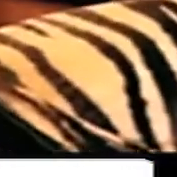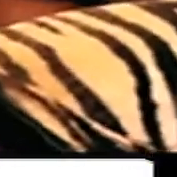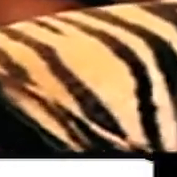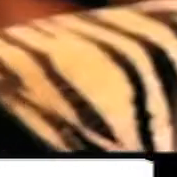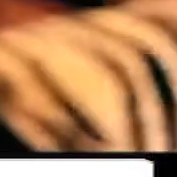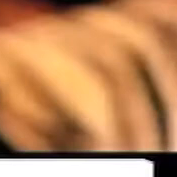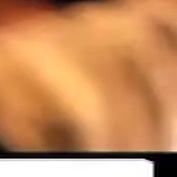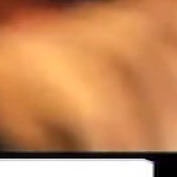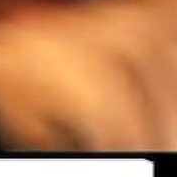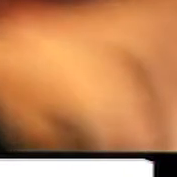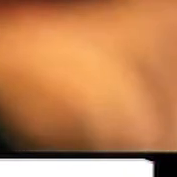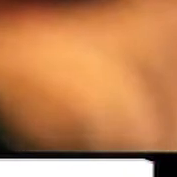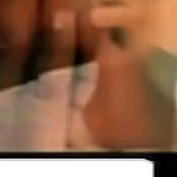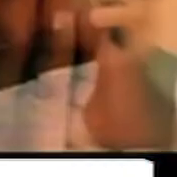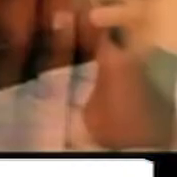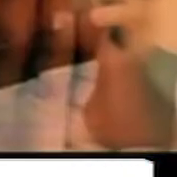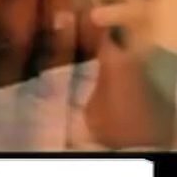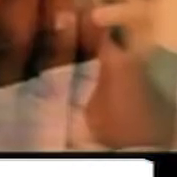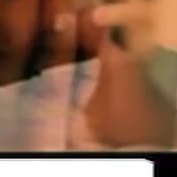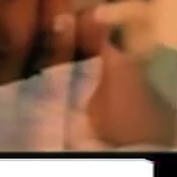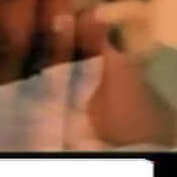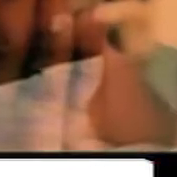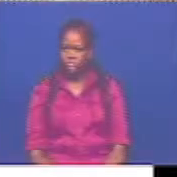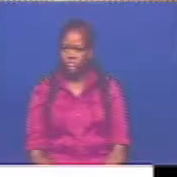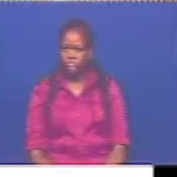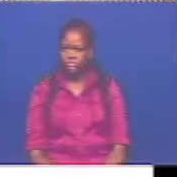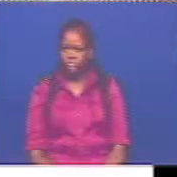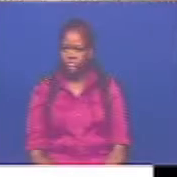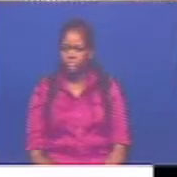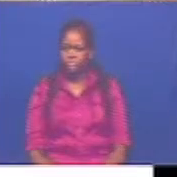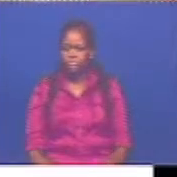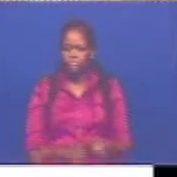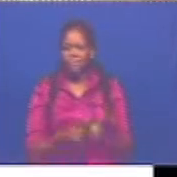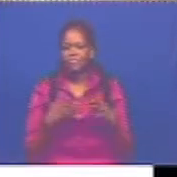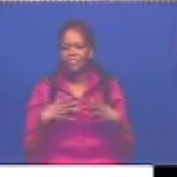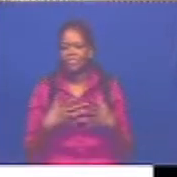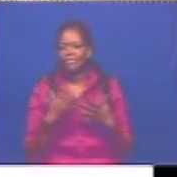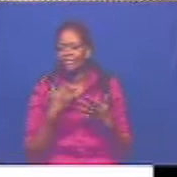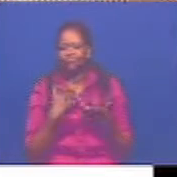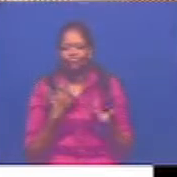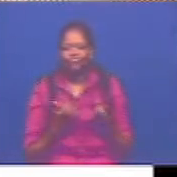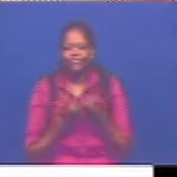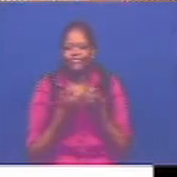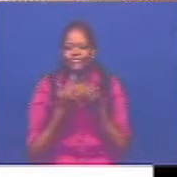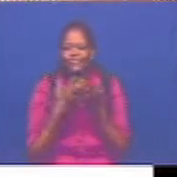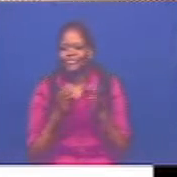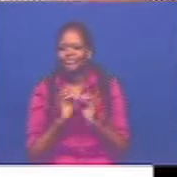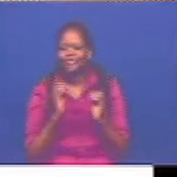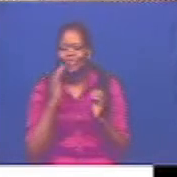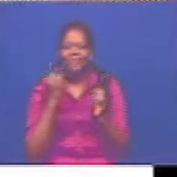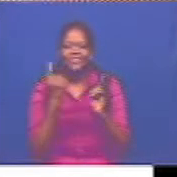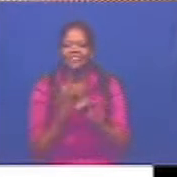pia industry yenyewe iko na issues zake, labda media, kuna watu labda hawataki tu kusupport watu fulani kwa sababu ya vitu